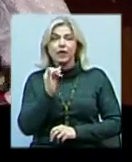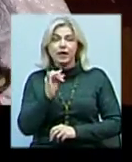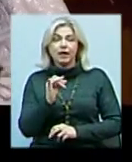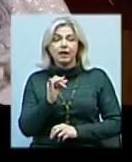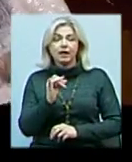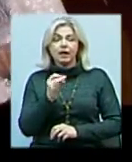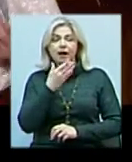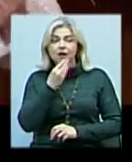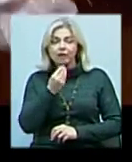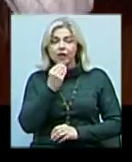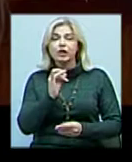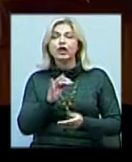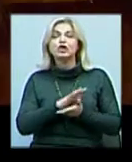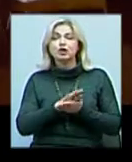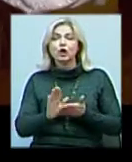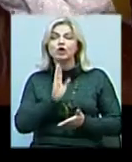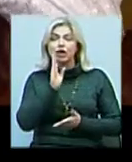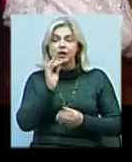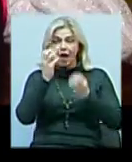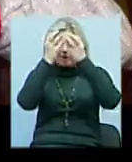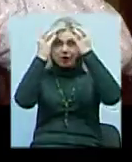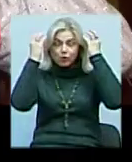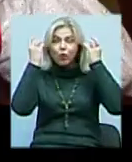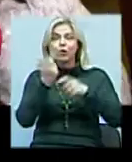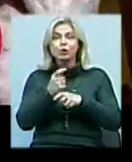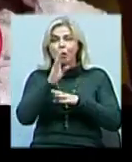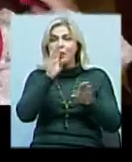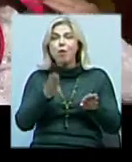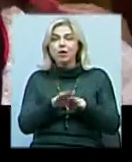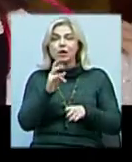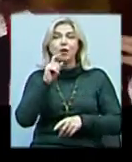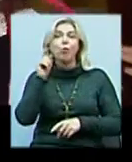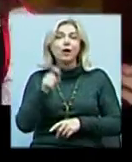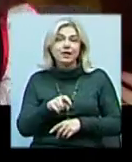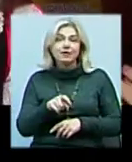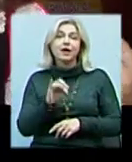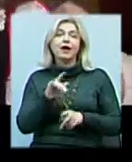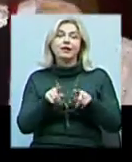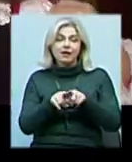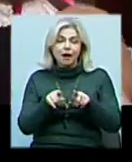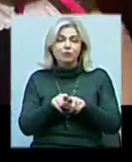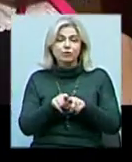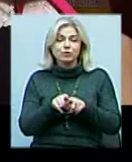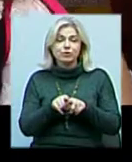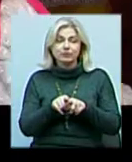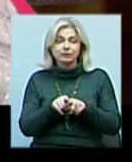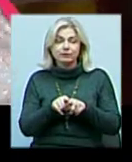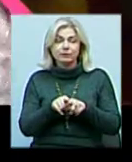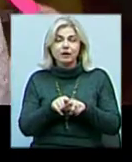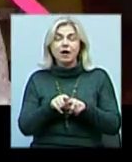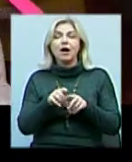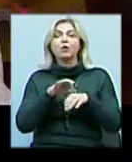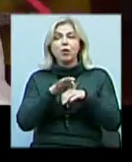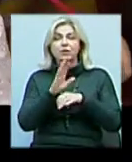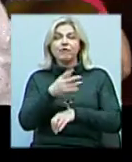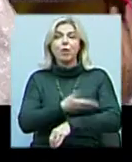красу та чистоту жінки, а віночок дуже схожий на український, також популярний у Польщі та